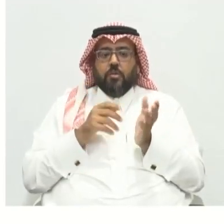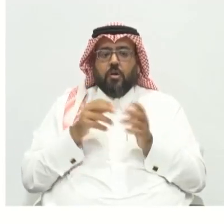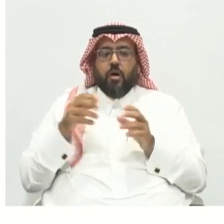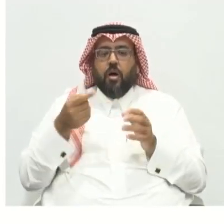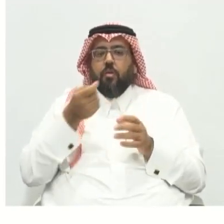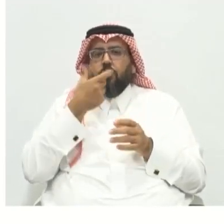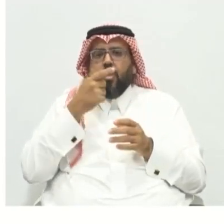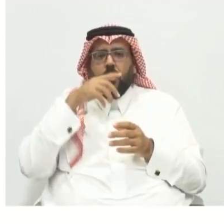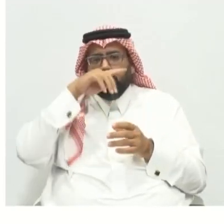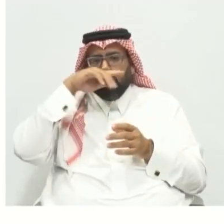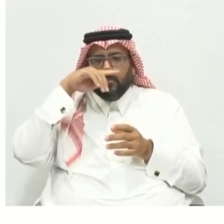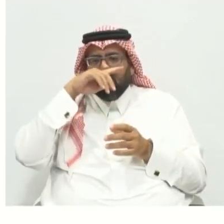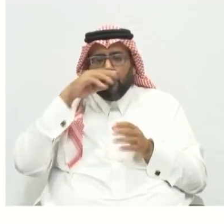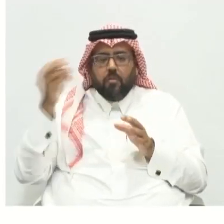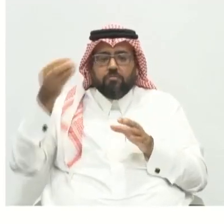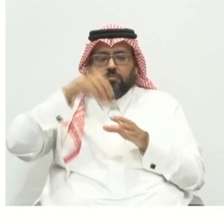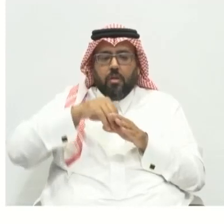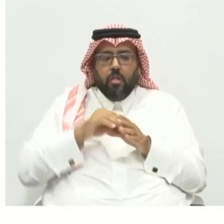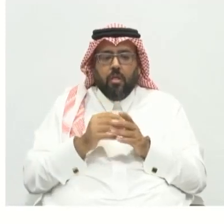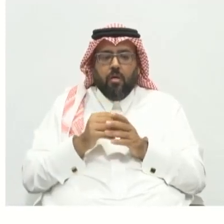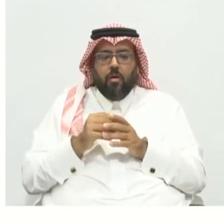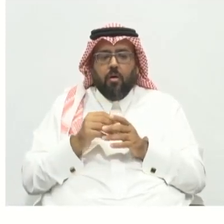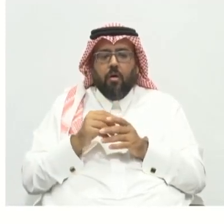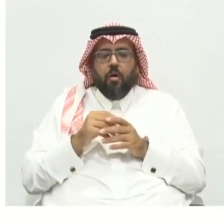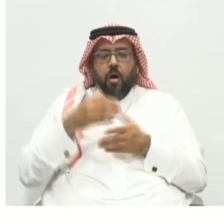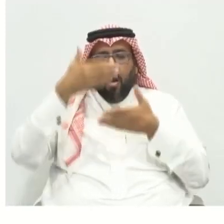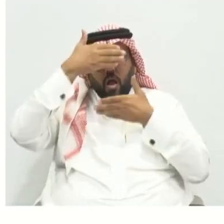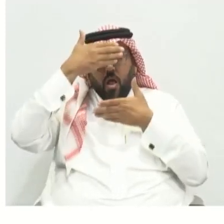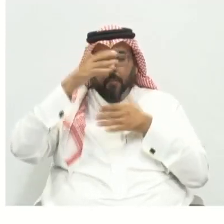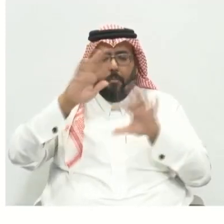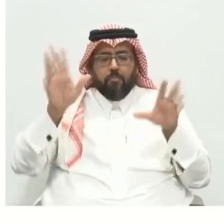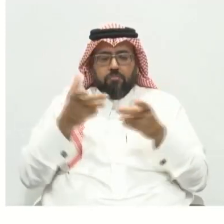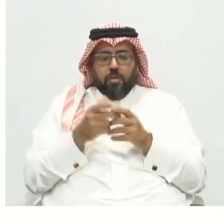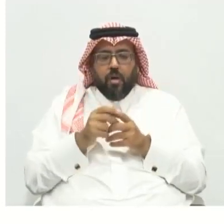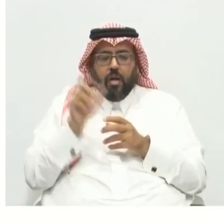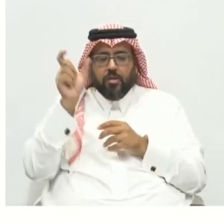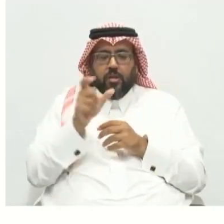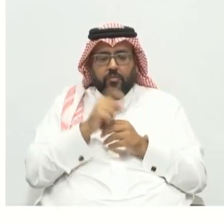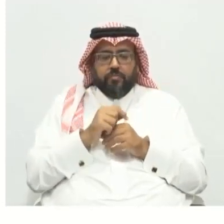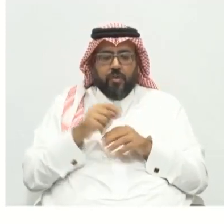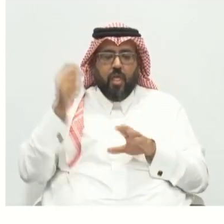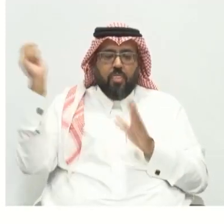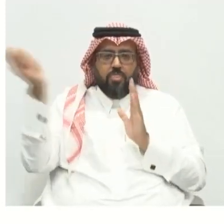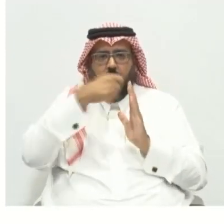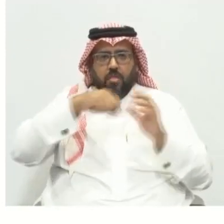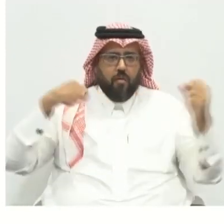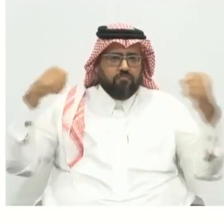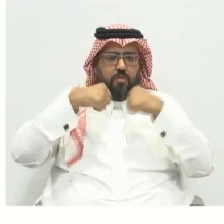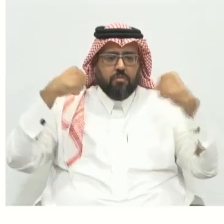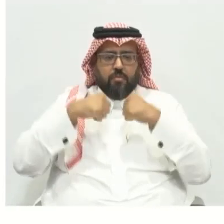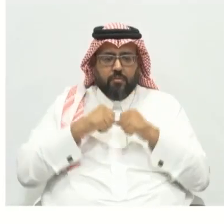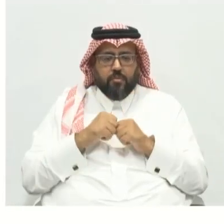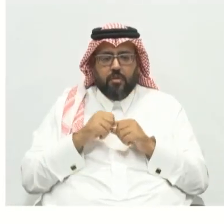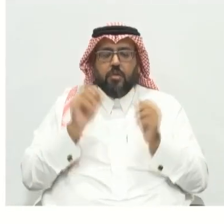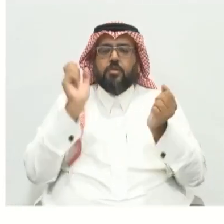المواد المخدره والمؤثرات العقليه وارتكاب جرائم الارهاب والاعتداء على شخص اخر بالضرب هذا جزاء ماذا